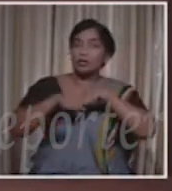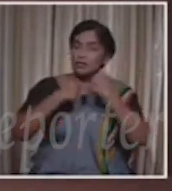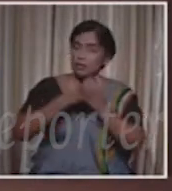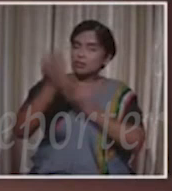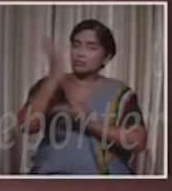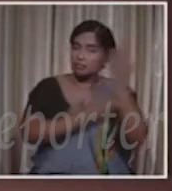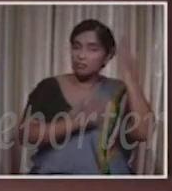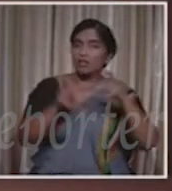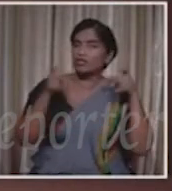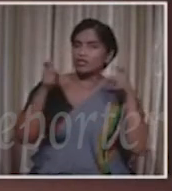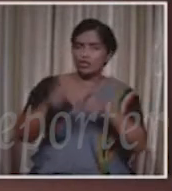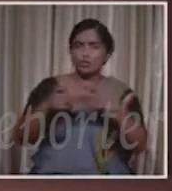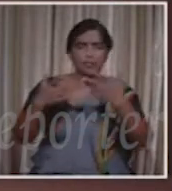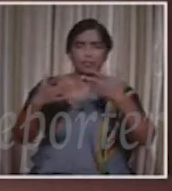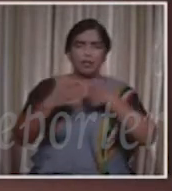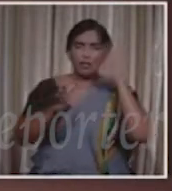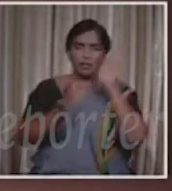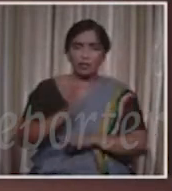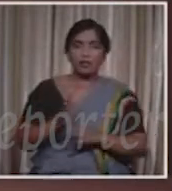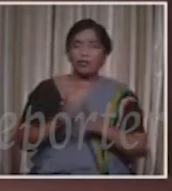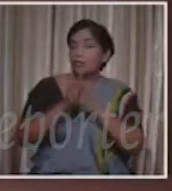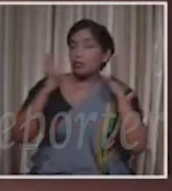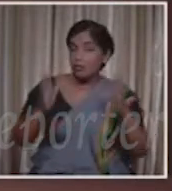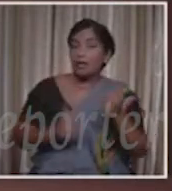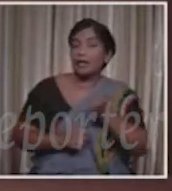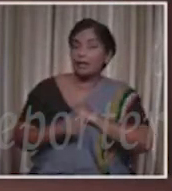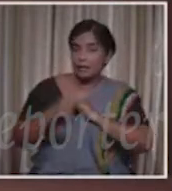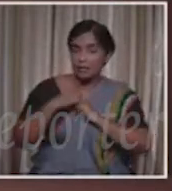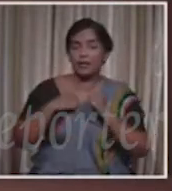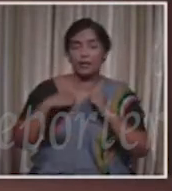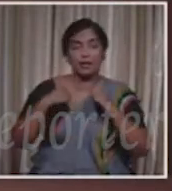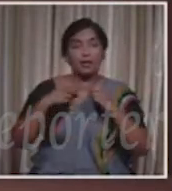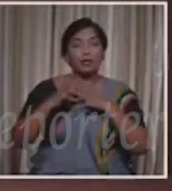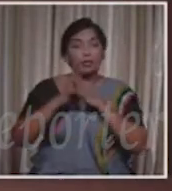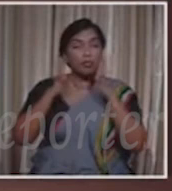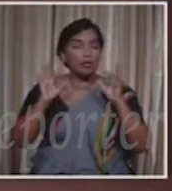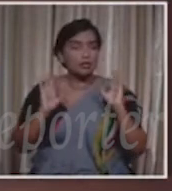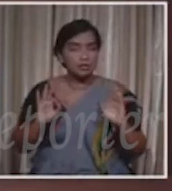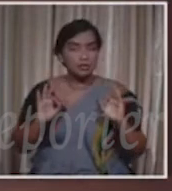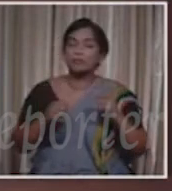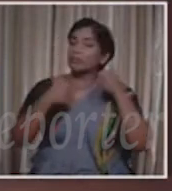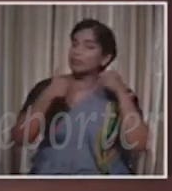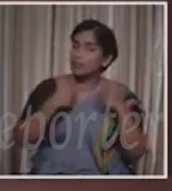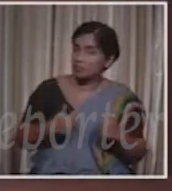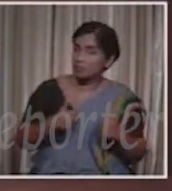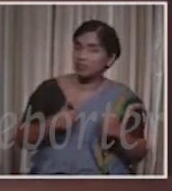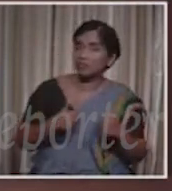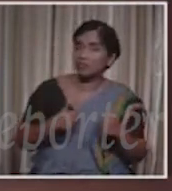ජාත්‍යන්තර සංවිධාන වලට ලිව්වා මේ තහනම ඉවත් කරන්න කියලා අපිට වඩාත් කැමති වඩාත් සුදුසු